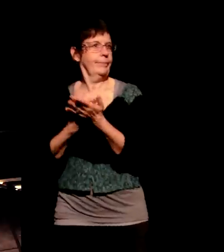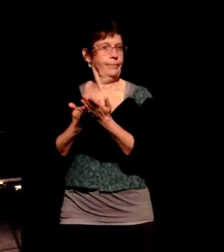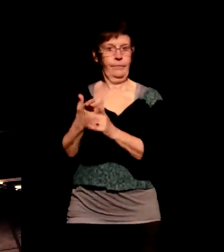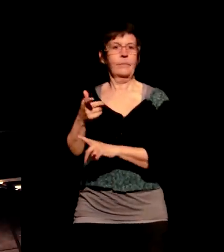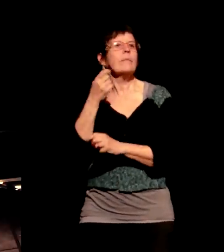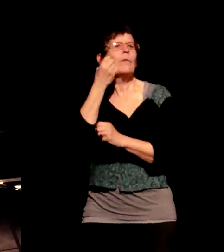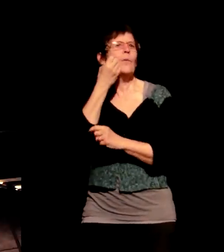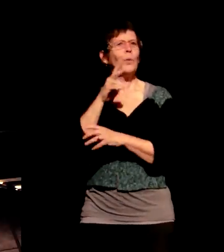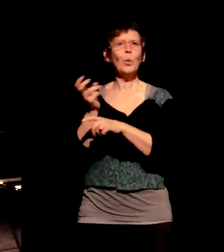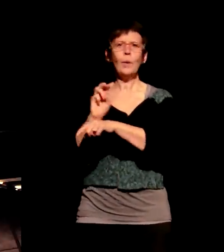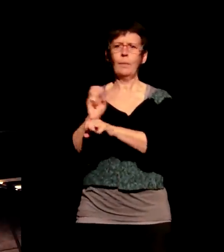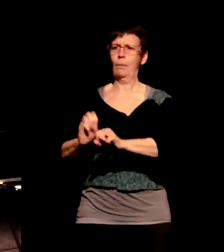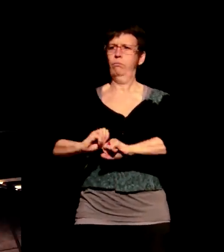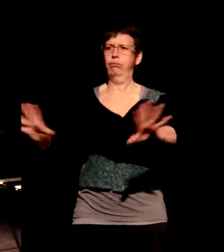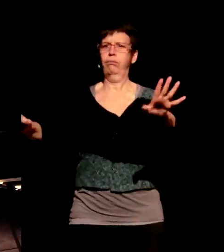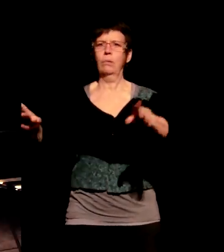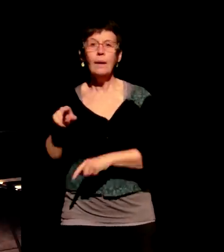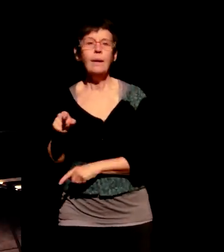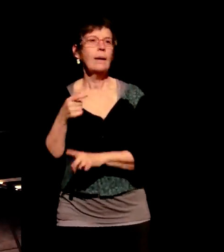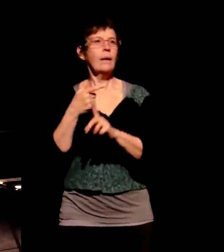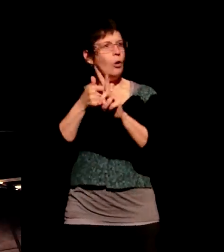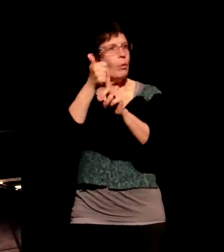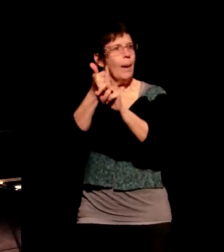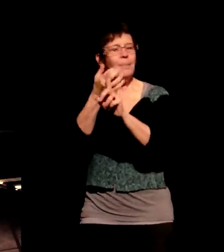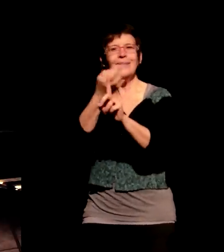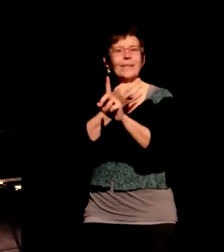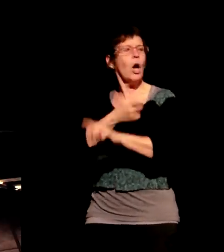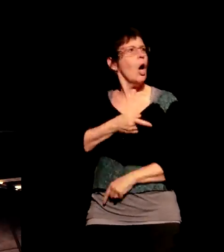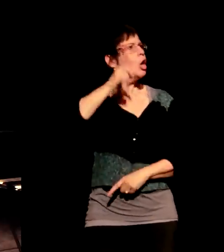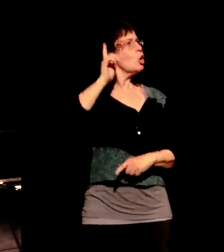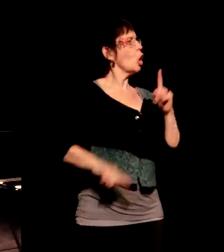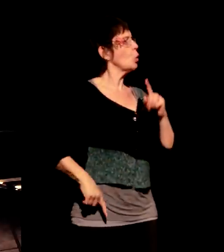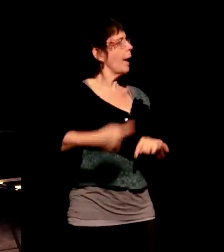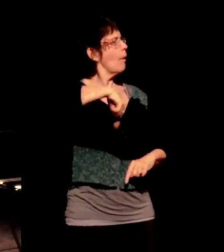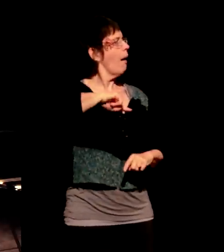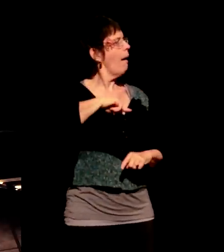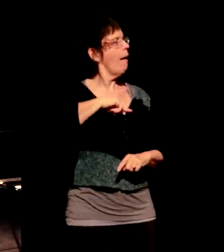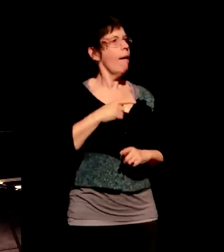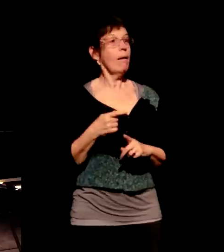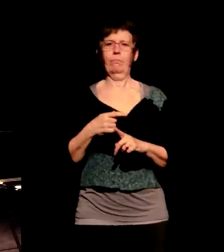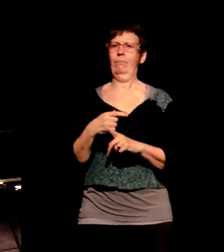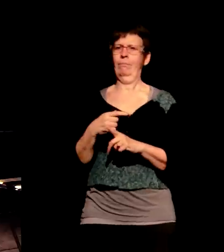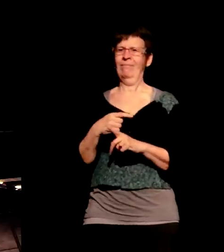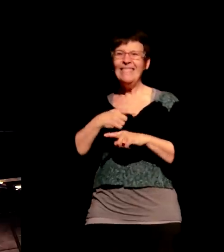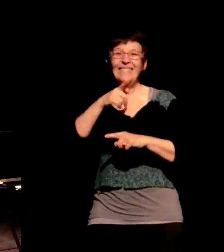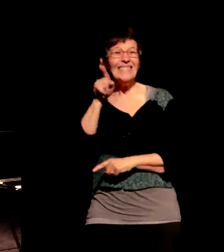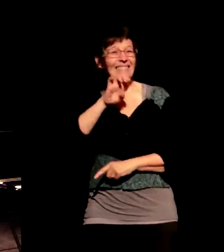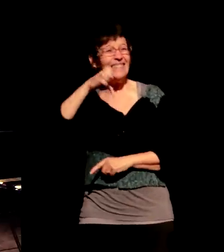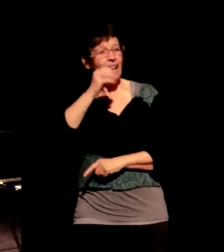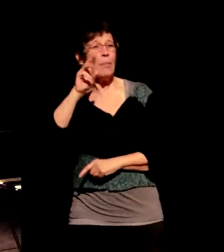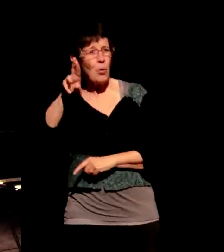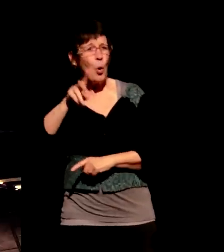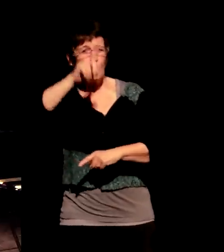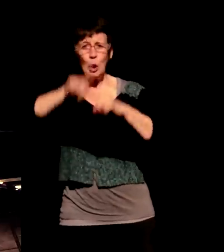temps, tous les jours, et il dit « j'ai été censuré ». Et tu dis « la blague, Éric Zemmour censuré ». Enfin, je veux dire, il